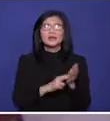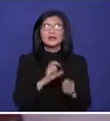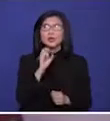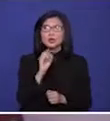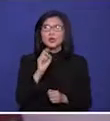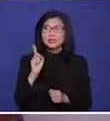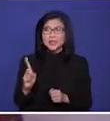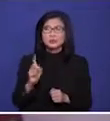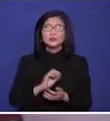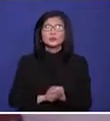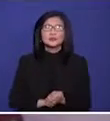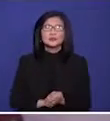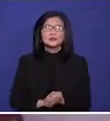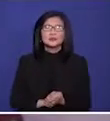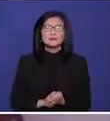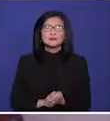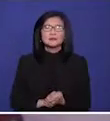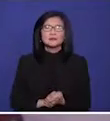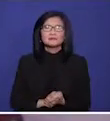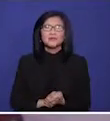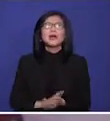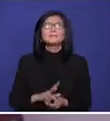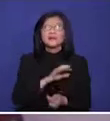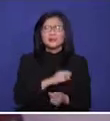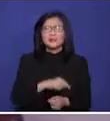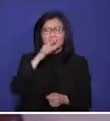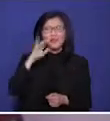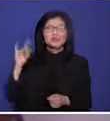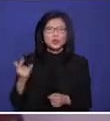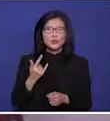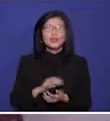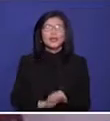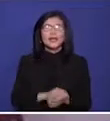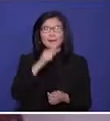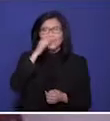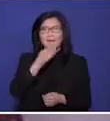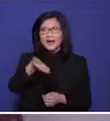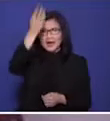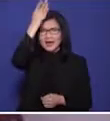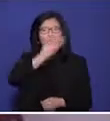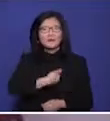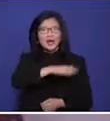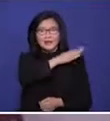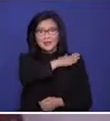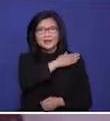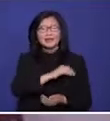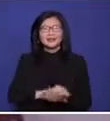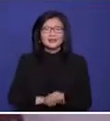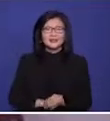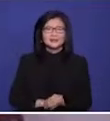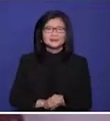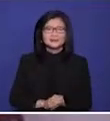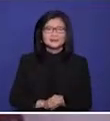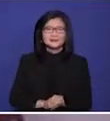01, Bapak Haji Joko Widodo dan Bapak Kiai Haji Ma'ruf Amin.